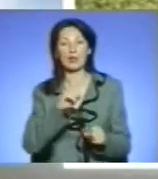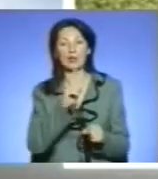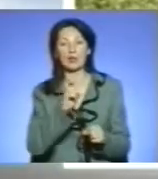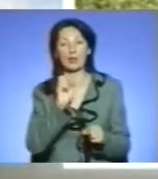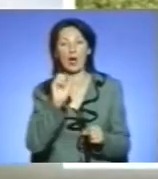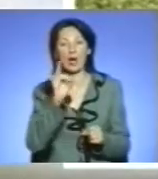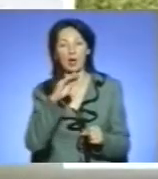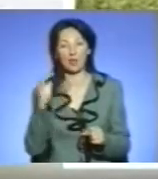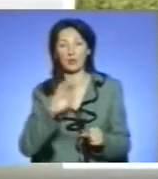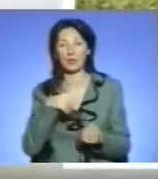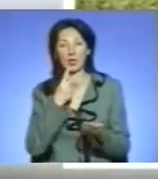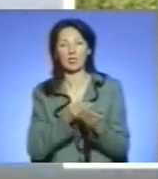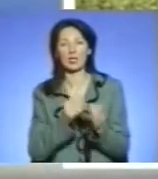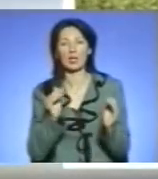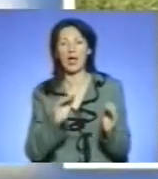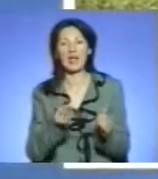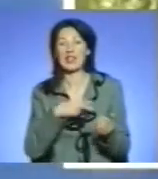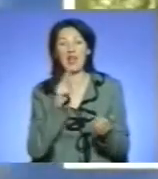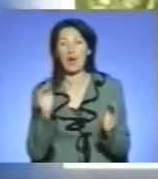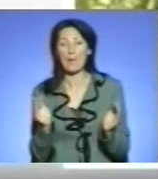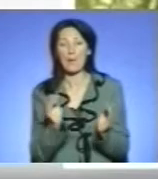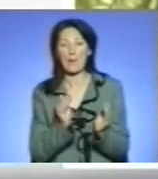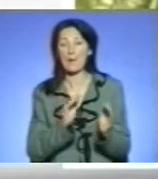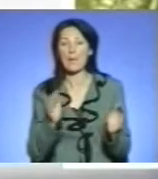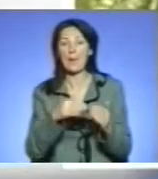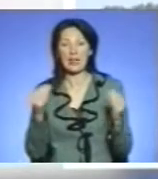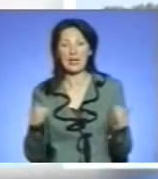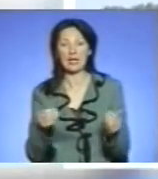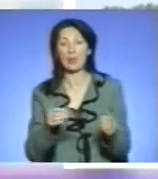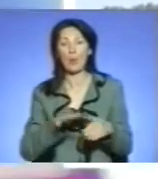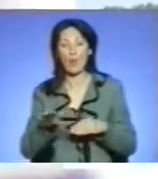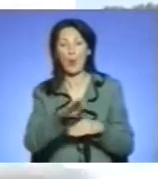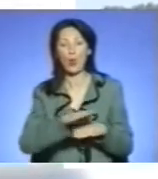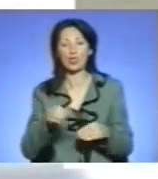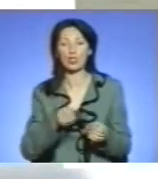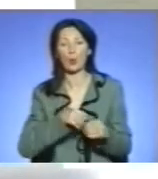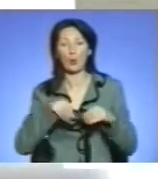Незважаючи на невеликі площі посівів цукрових буряків, Тернопільщина буде з цукром.